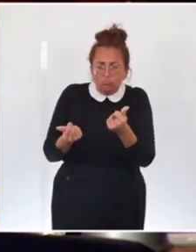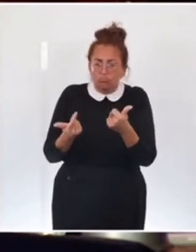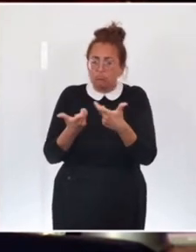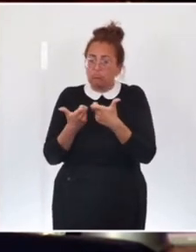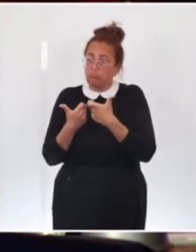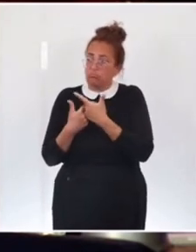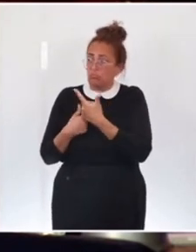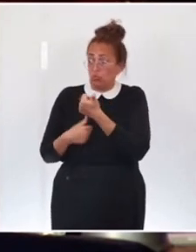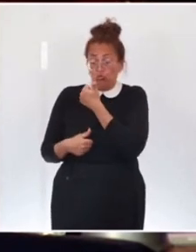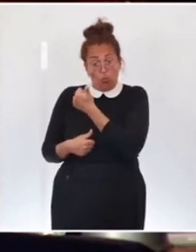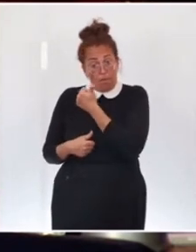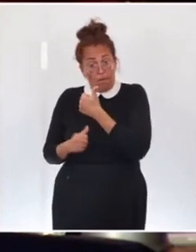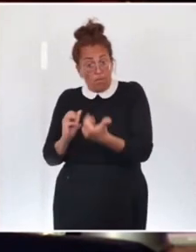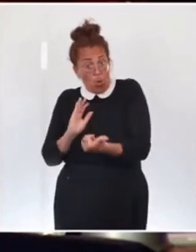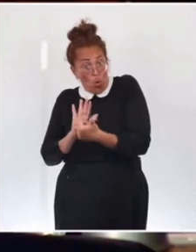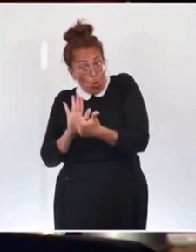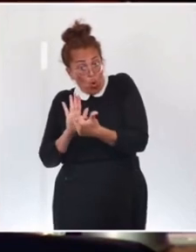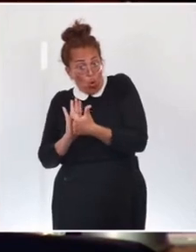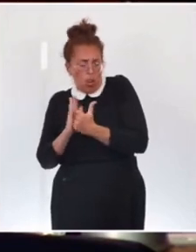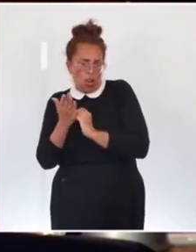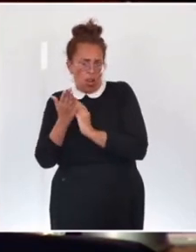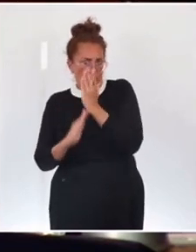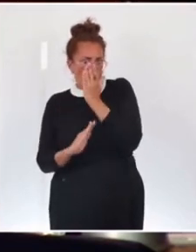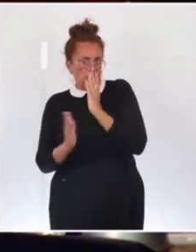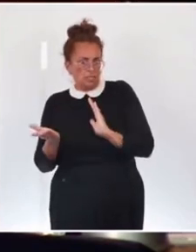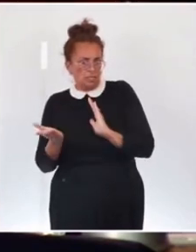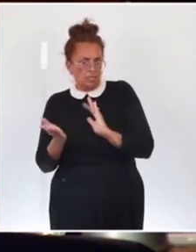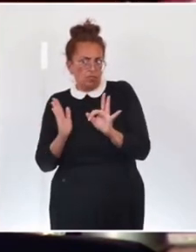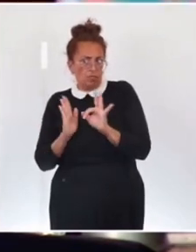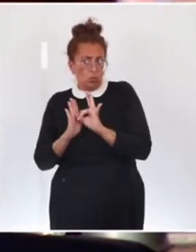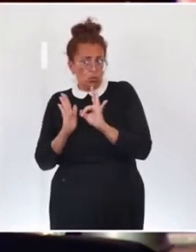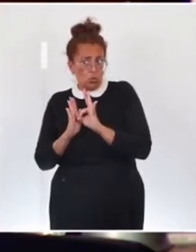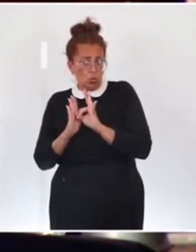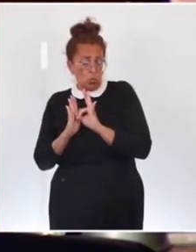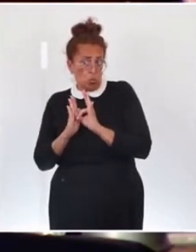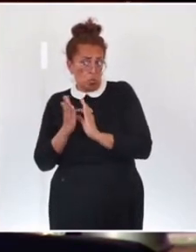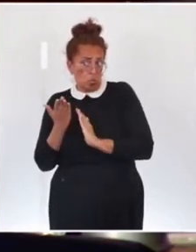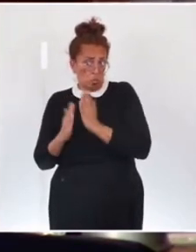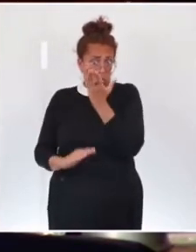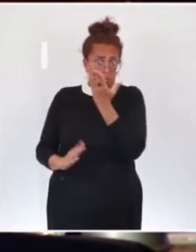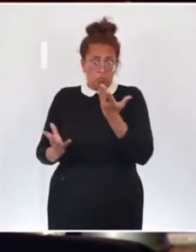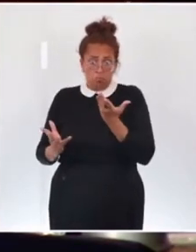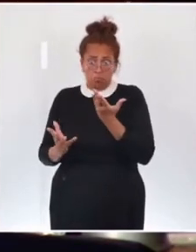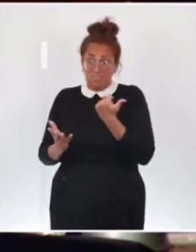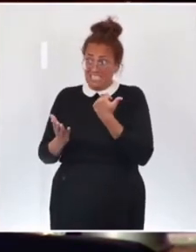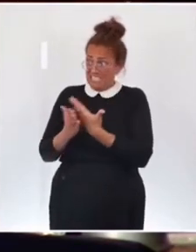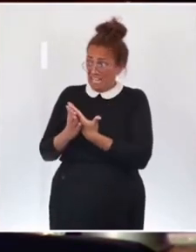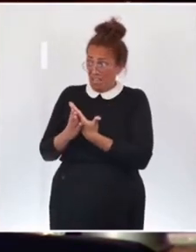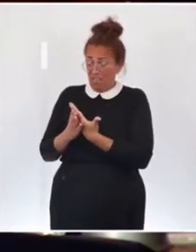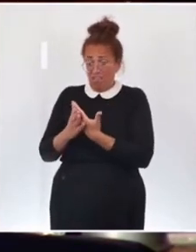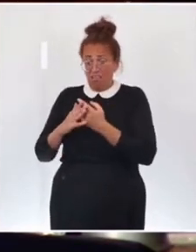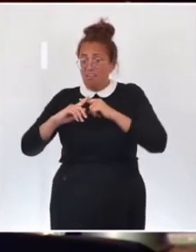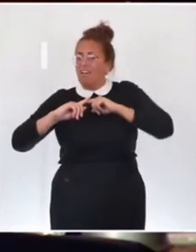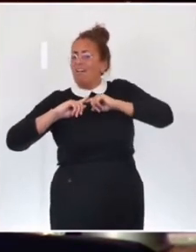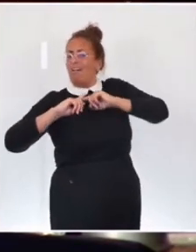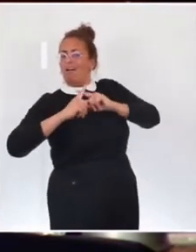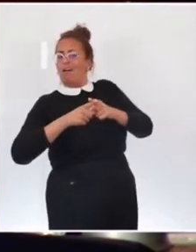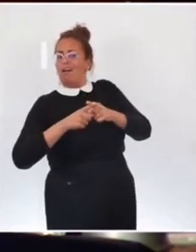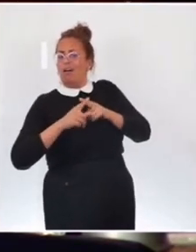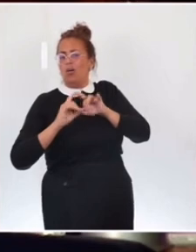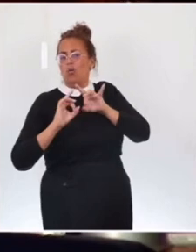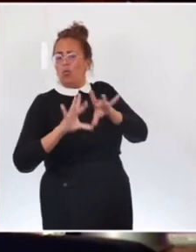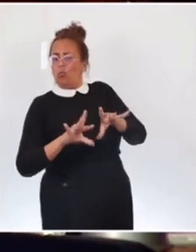pouvoir ? En tout cas, si c'est l'argument sur lequel vous fondez votre refus, et si ce n'est pas cet argument-là, sur quel refus et comment on en